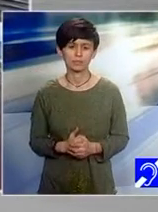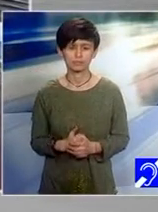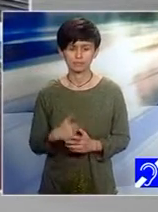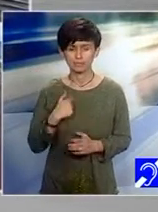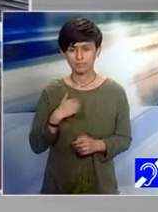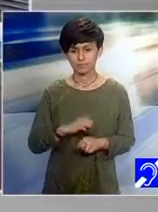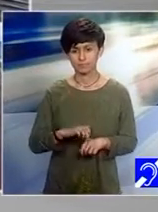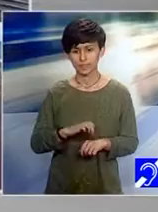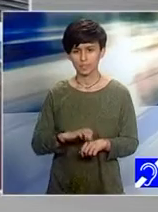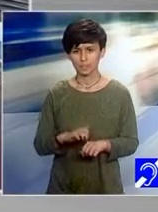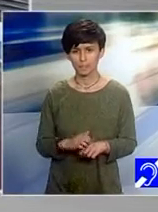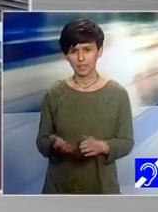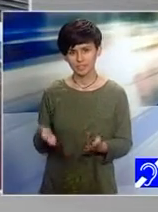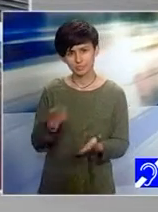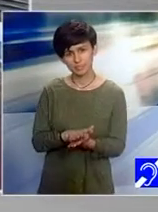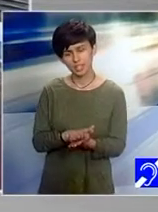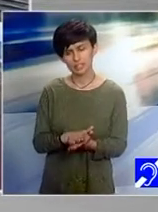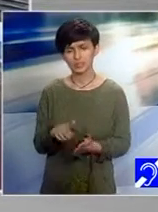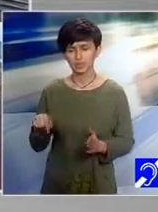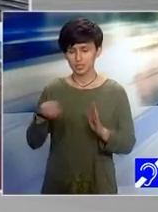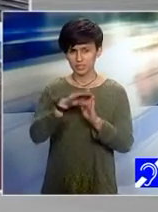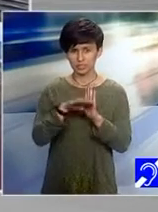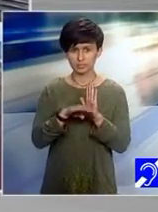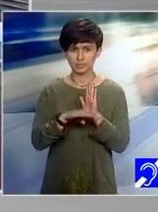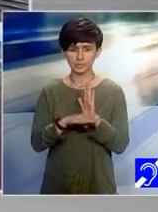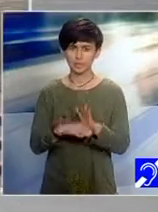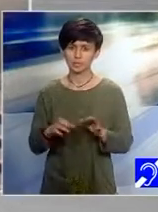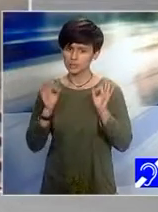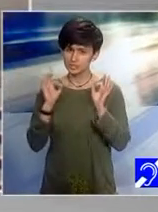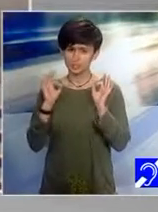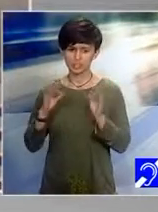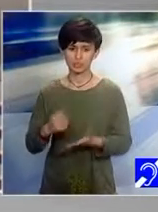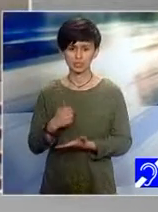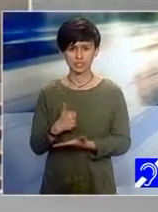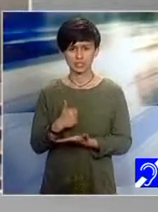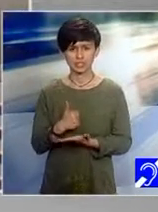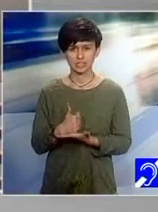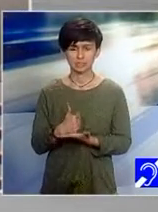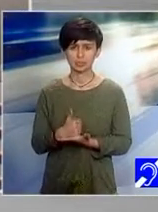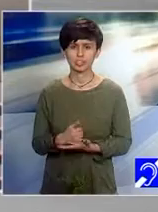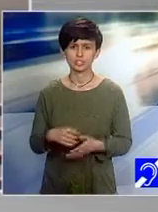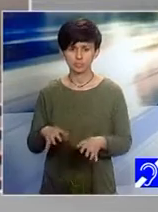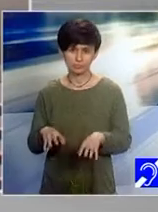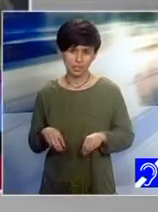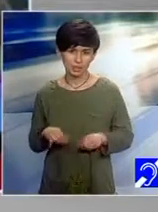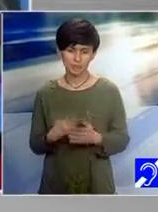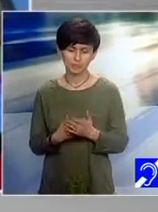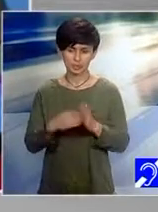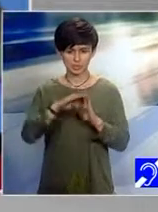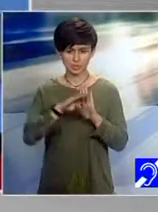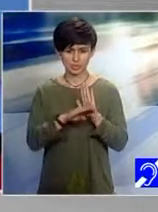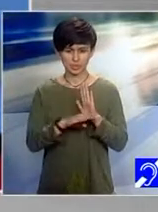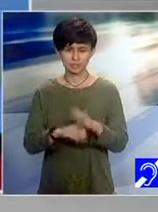să mă calez pe acest, da, program și în special pe acel buget care a fost aprobat pentru acest program. Înainte de